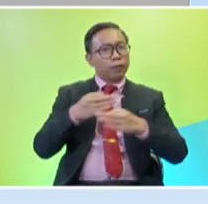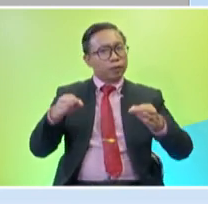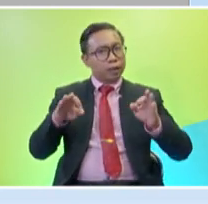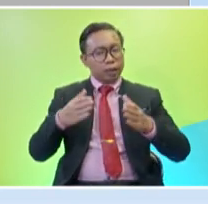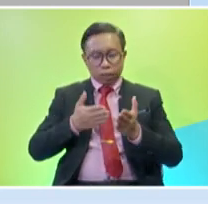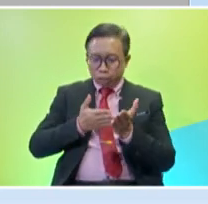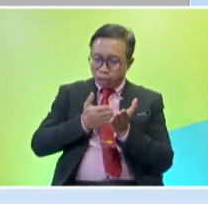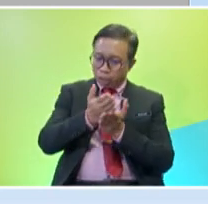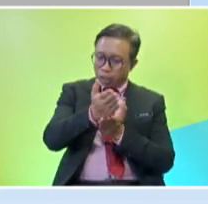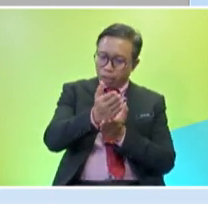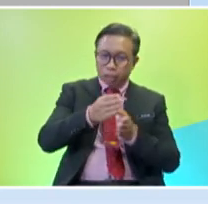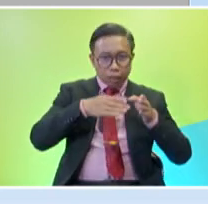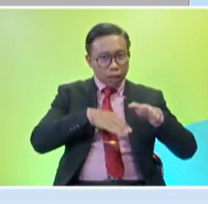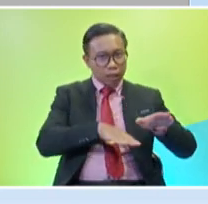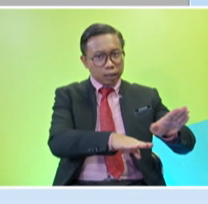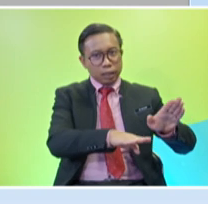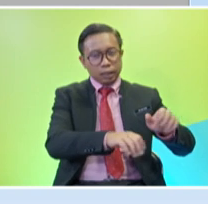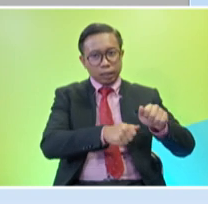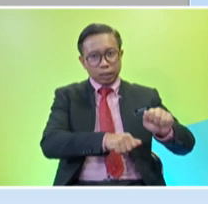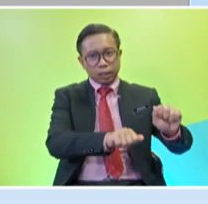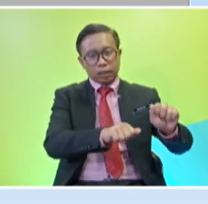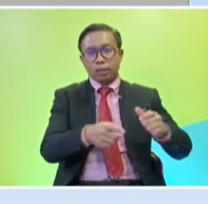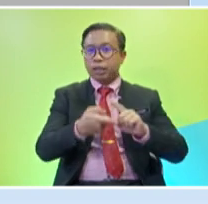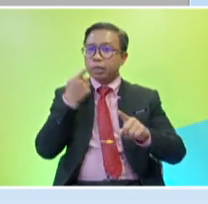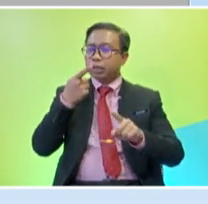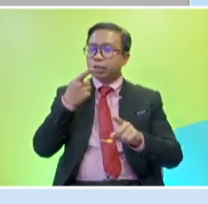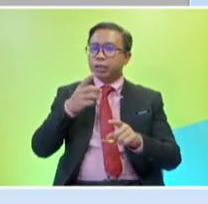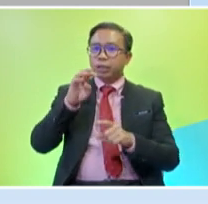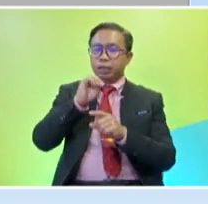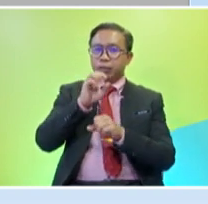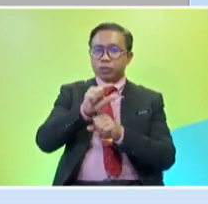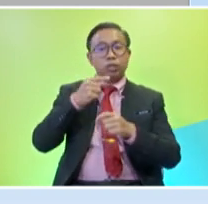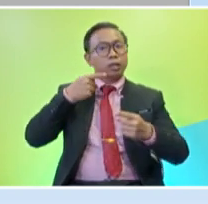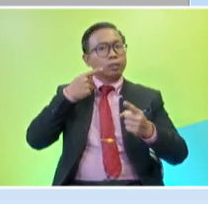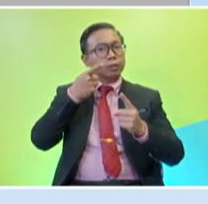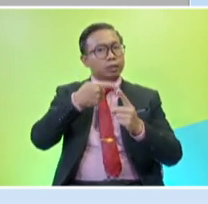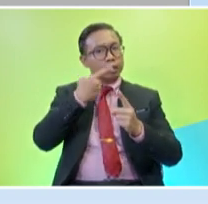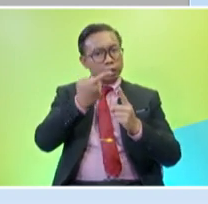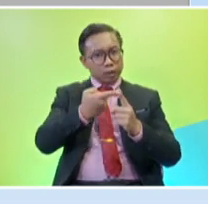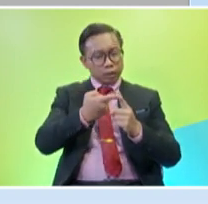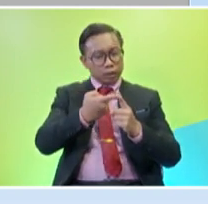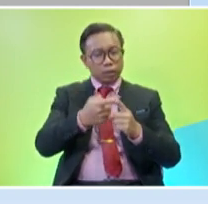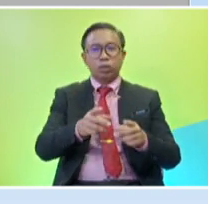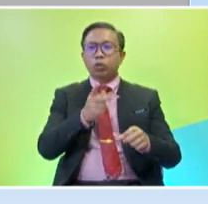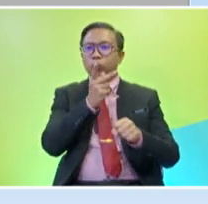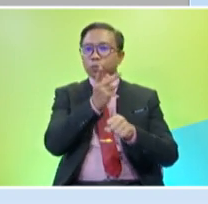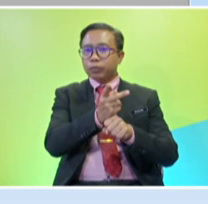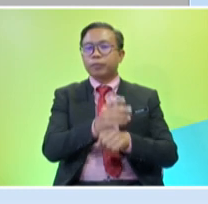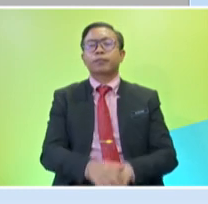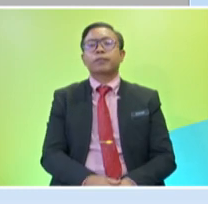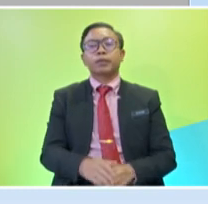mengalir melalui Lita 2 dari magnesium ke kuprem yang bertindak sebagai